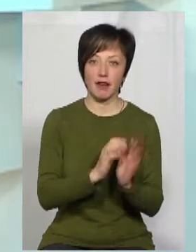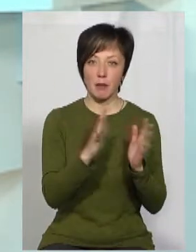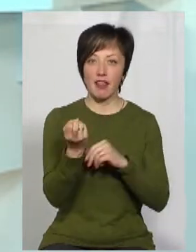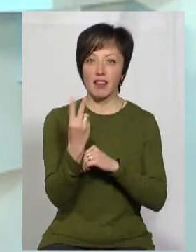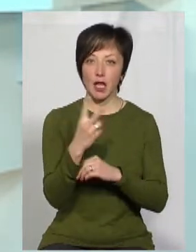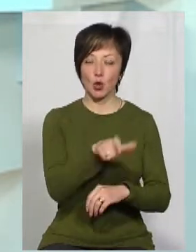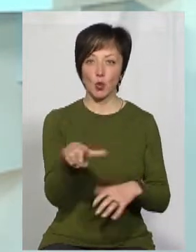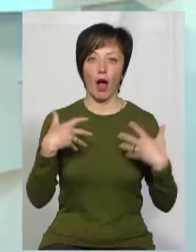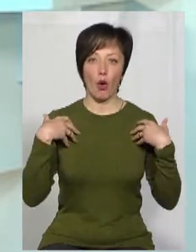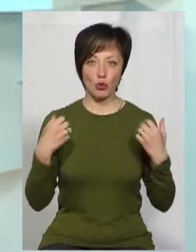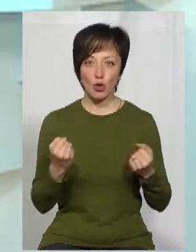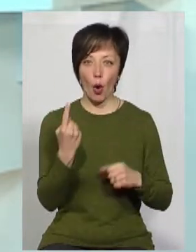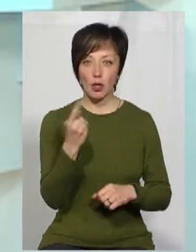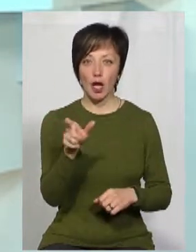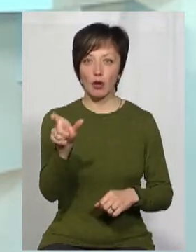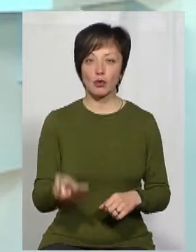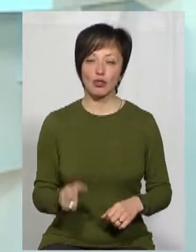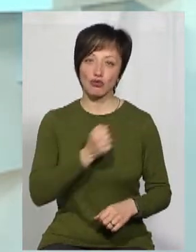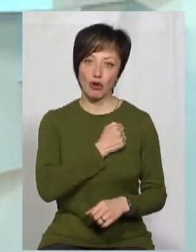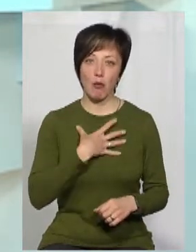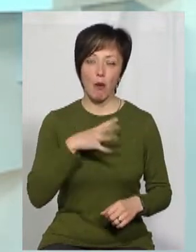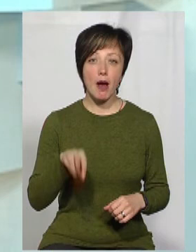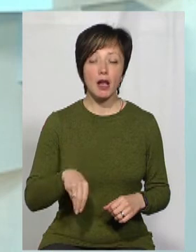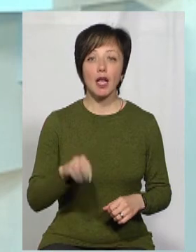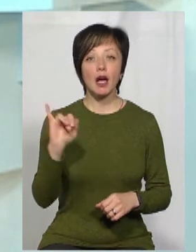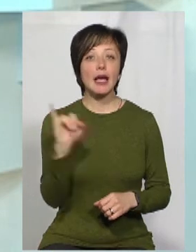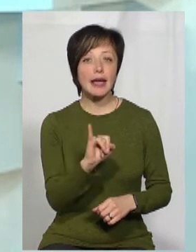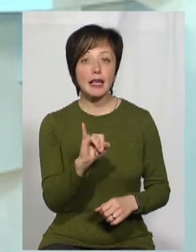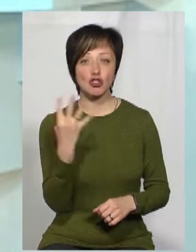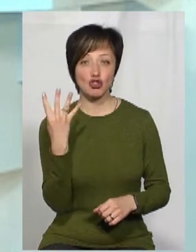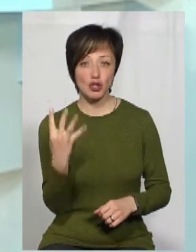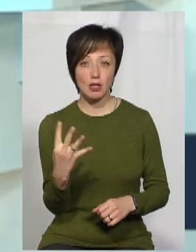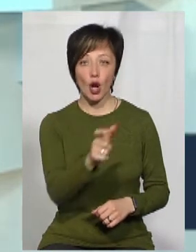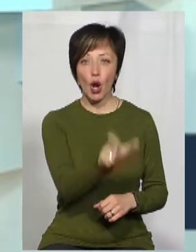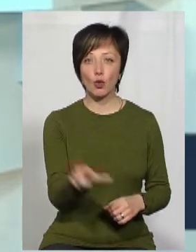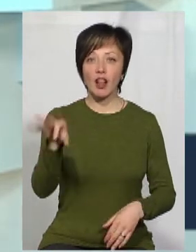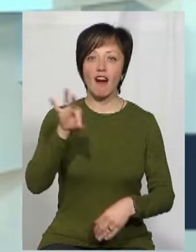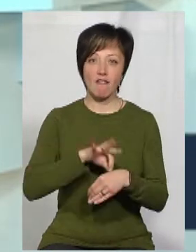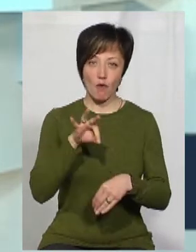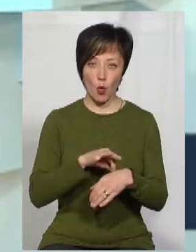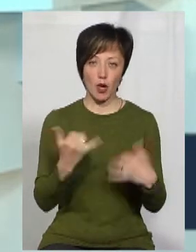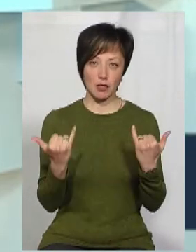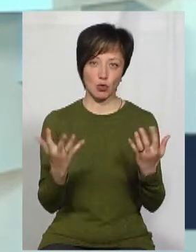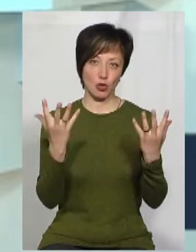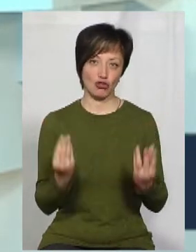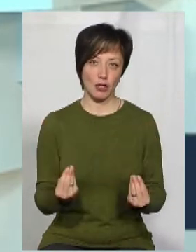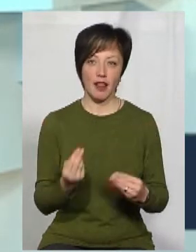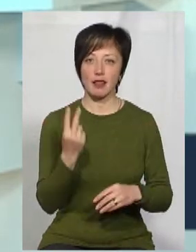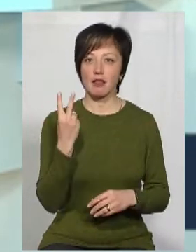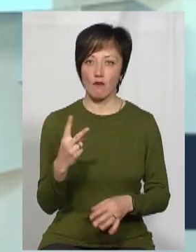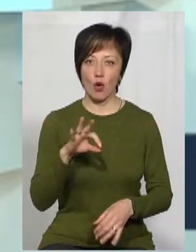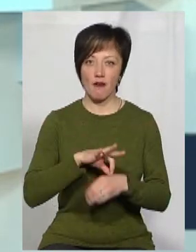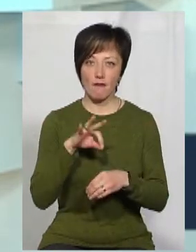12 людей одужали, одна людина, на жаль, померла, і 4 людини хворих на сьогоднішній день.